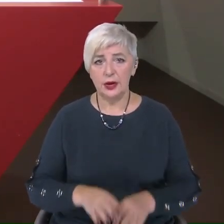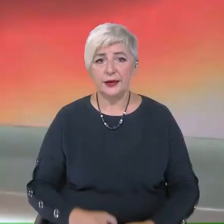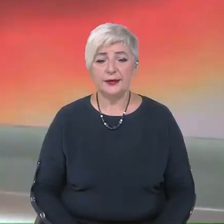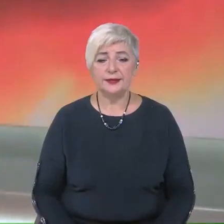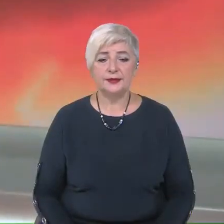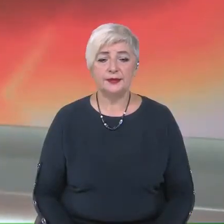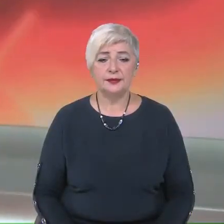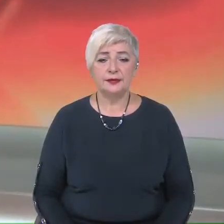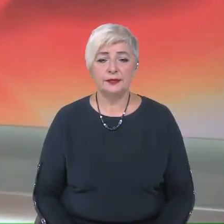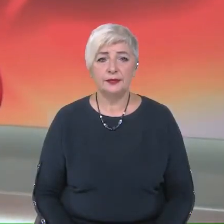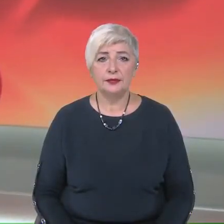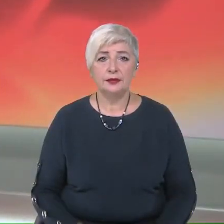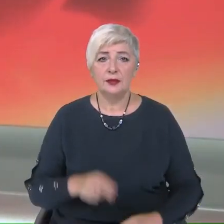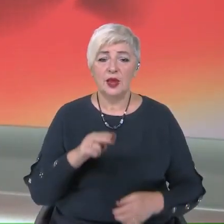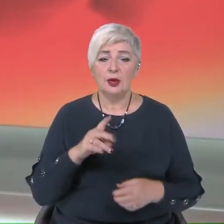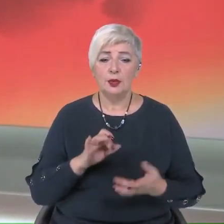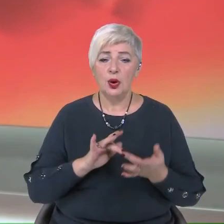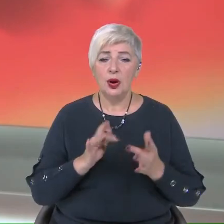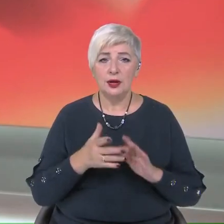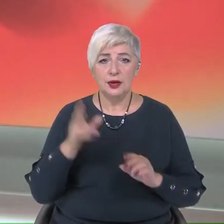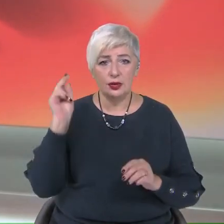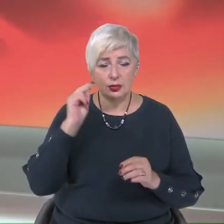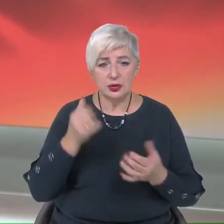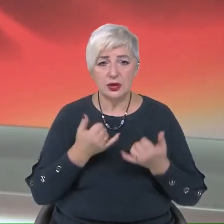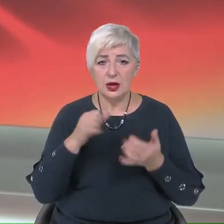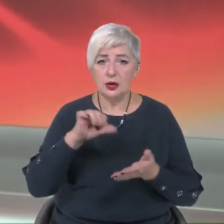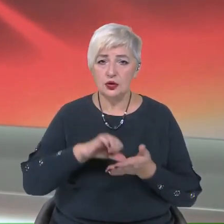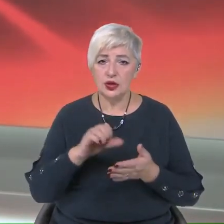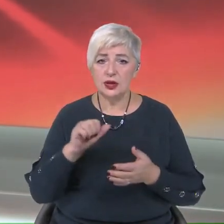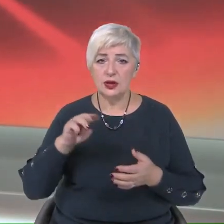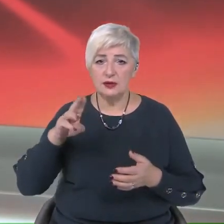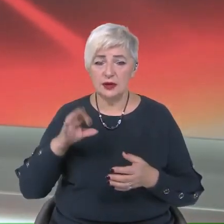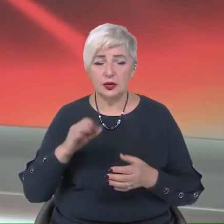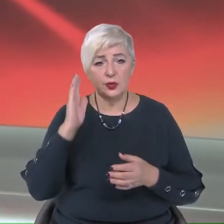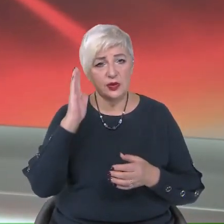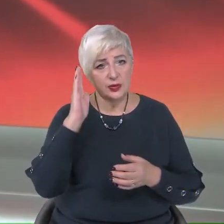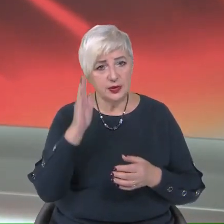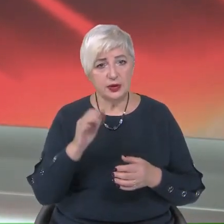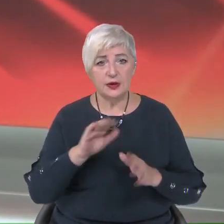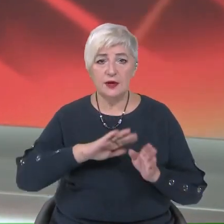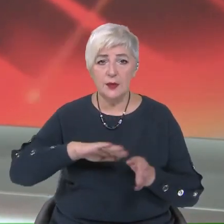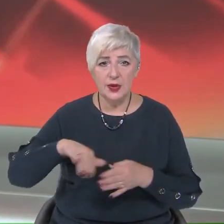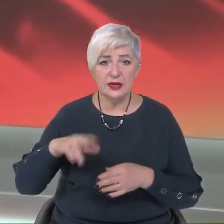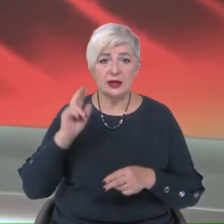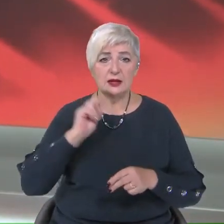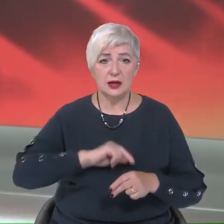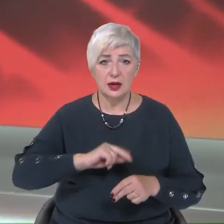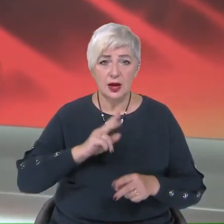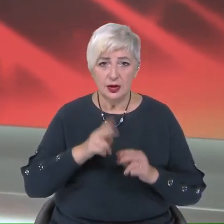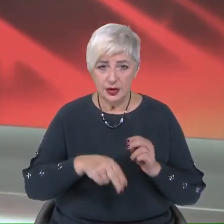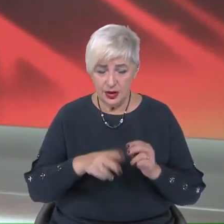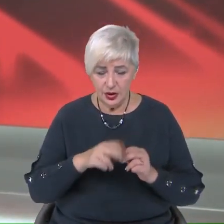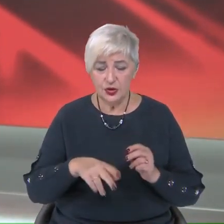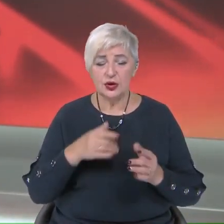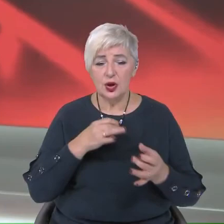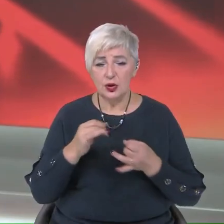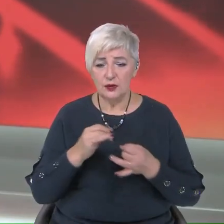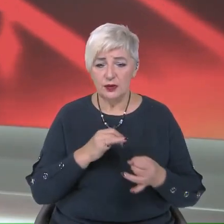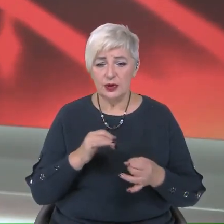ласка. Про IT-курси для учасників АТО та перспективи після закінчення ми говорили з Олегом Данічем,